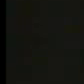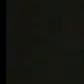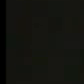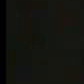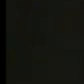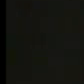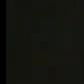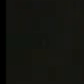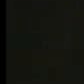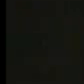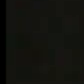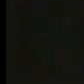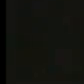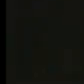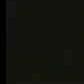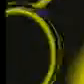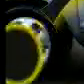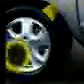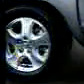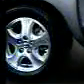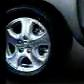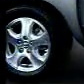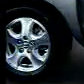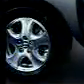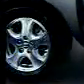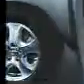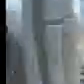บริษัทสิงห์คอร์ปอเรชั่นจำกัด